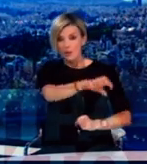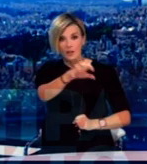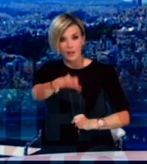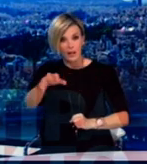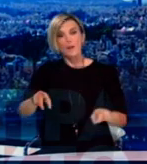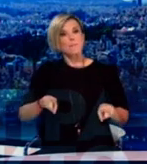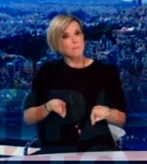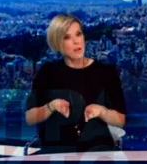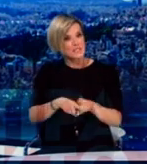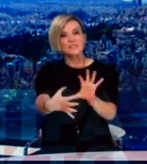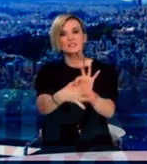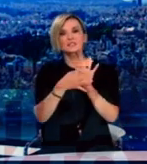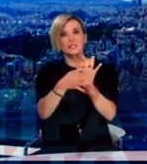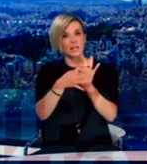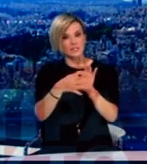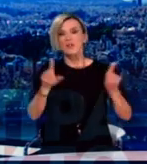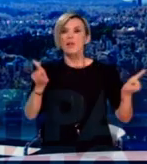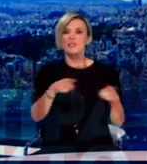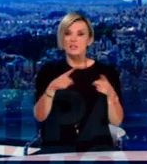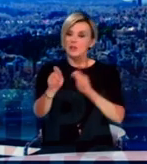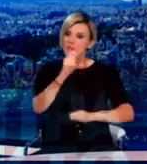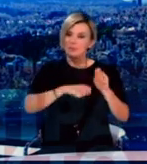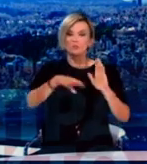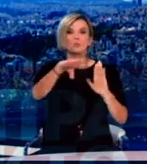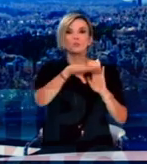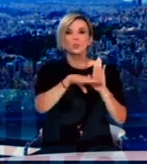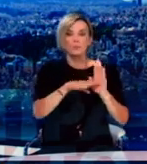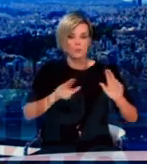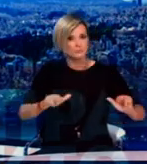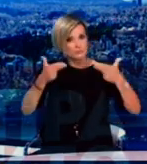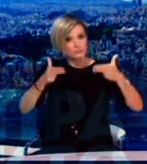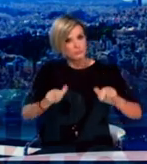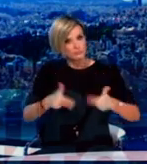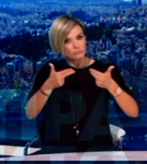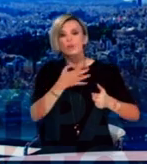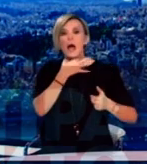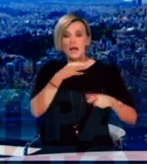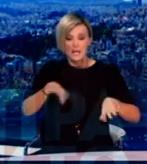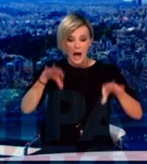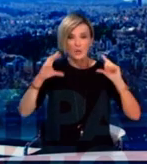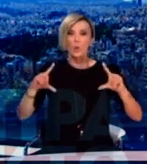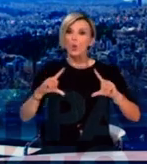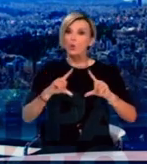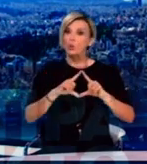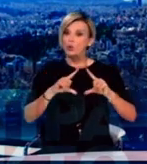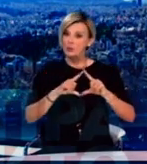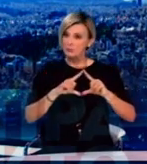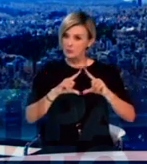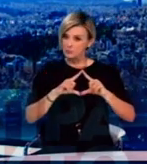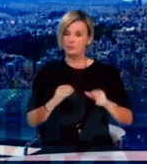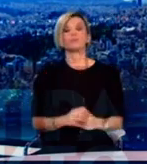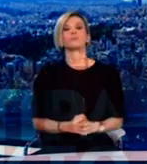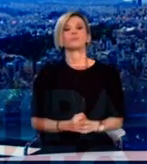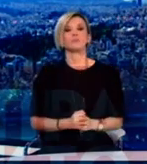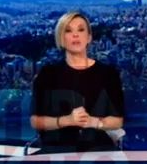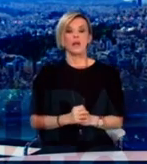τους εκπαιδευτικούς, θα καταρτήσουν πρόγραμμα σύγχρονης τηλεκπαίδευσης και θα κάνουν τις απαραίτητες δοκιμές. Η τηλεκπαίδευση θα